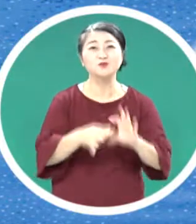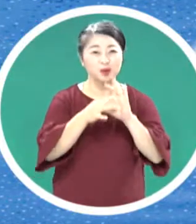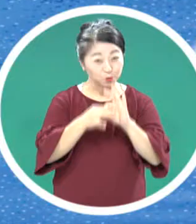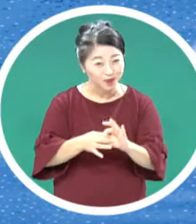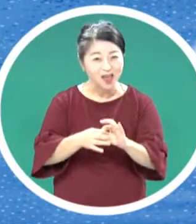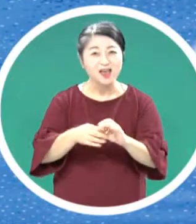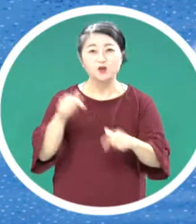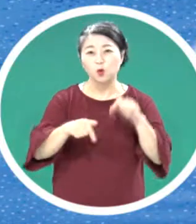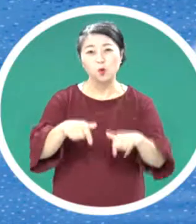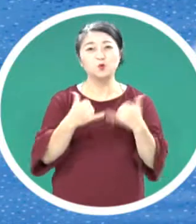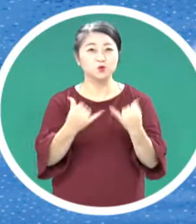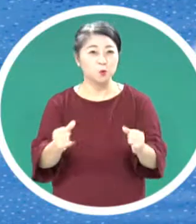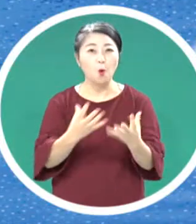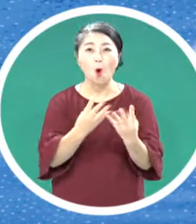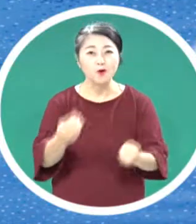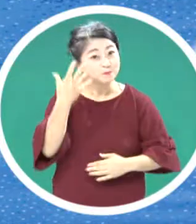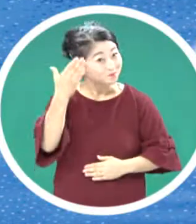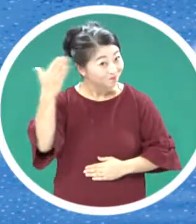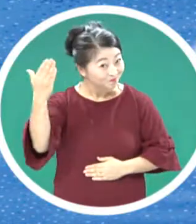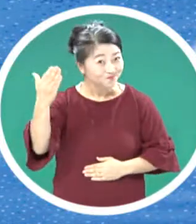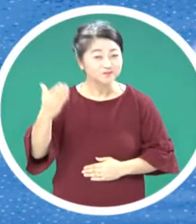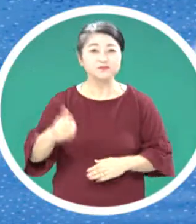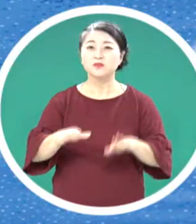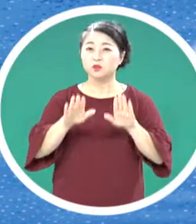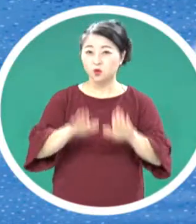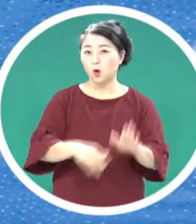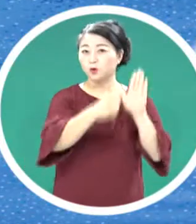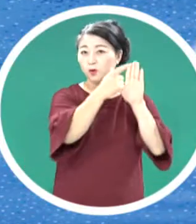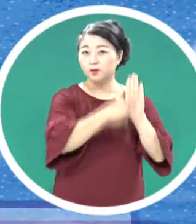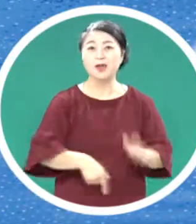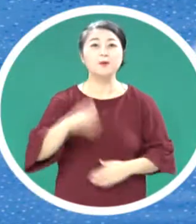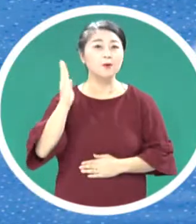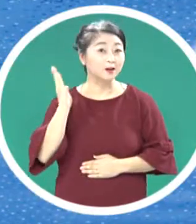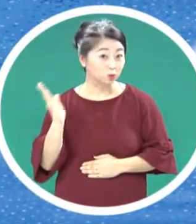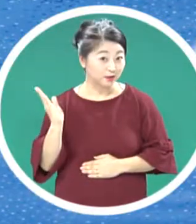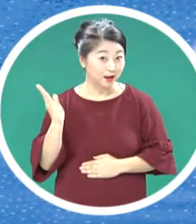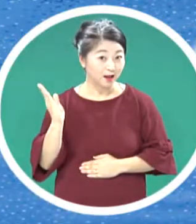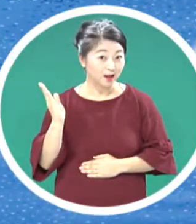に出かける方も多いのではないでしょうか。そこで今回のテーマは、